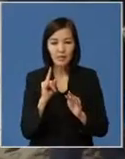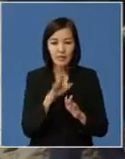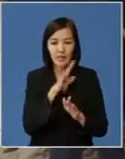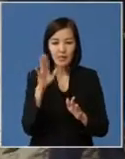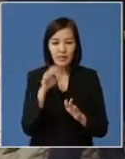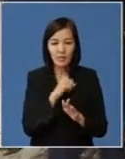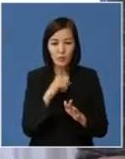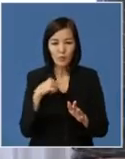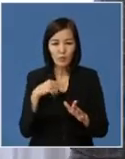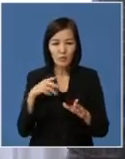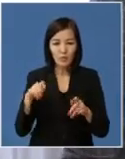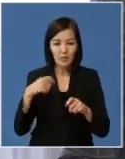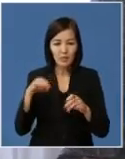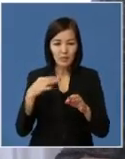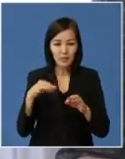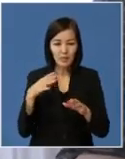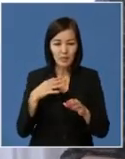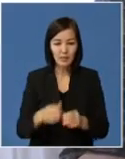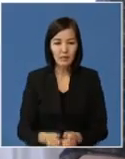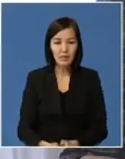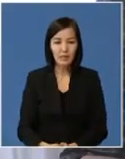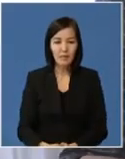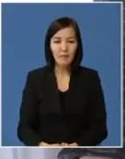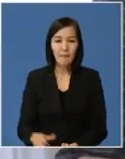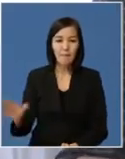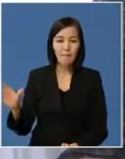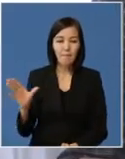өз қолдарымен тігеді. Біздің қыздардың бар жан